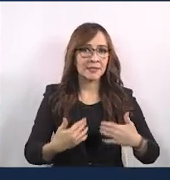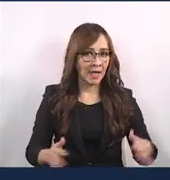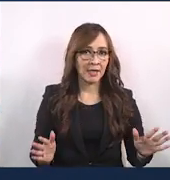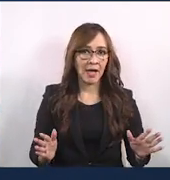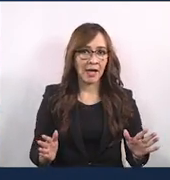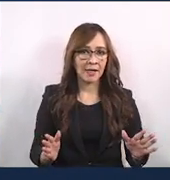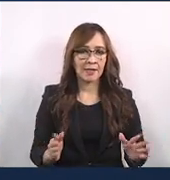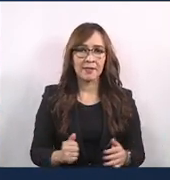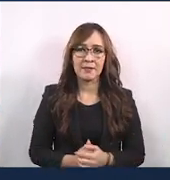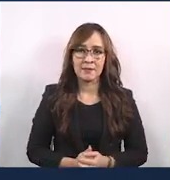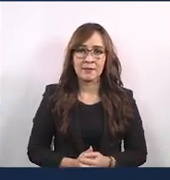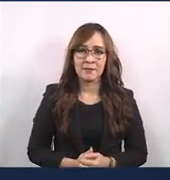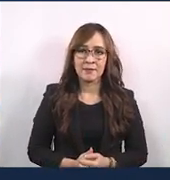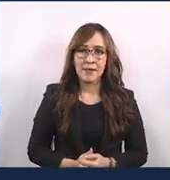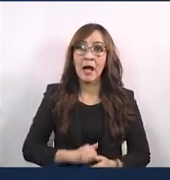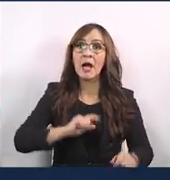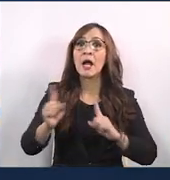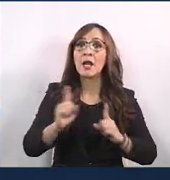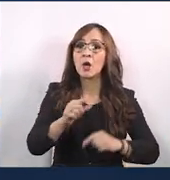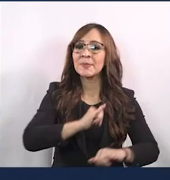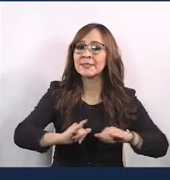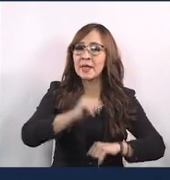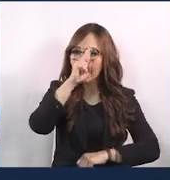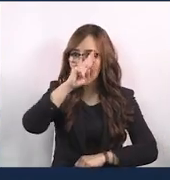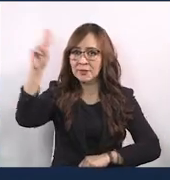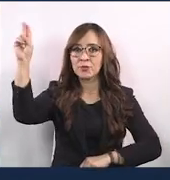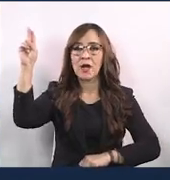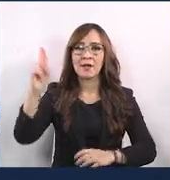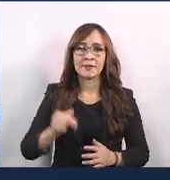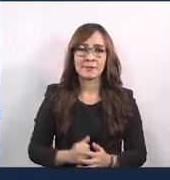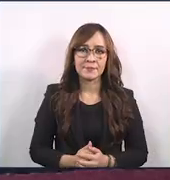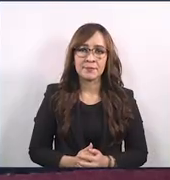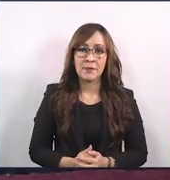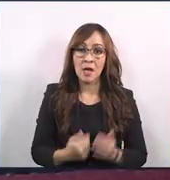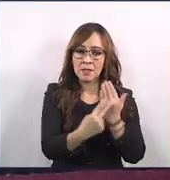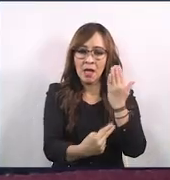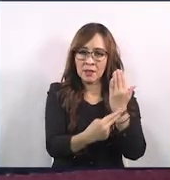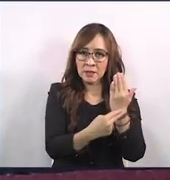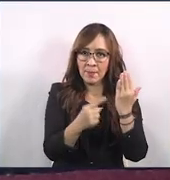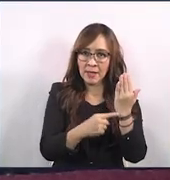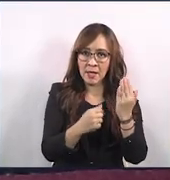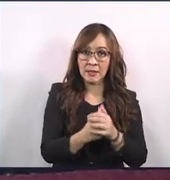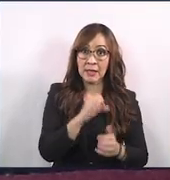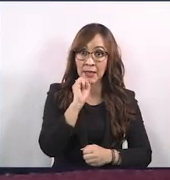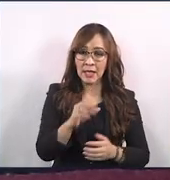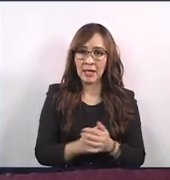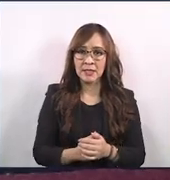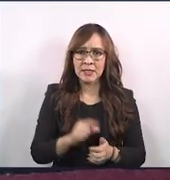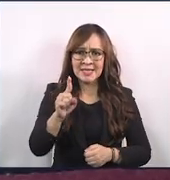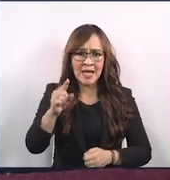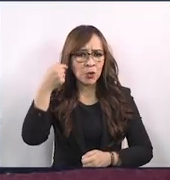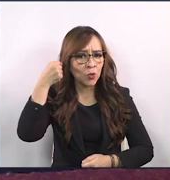singa dan ular tedung akan kau langkahi dan engkau akan menginjak anak singa dan ular naga bahkan Alkitab berkata satu